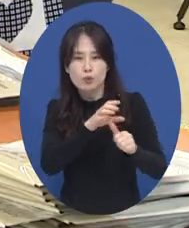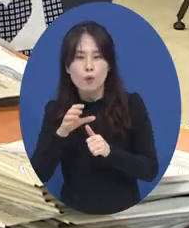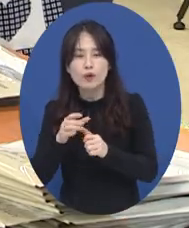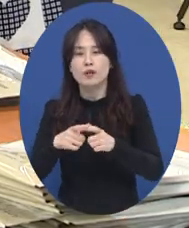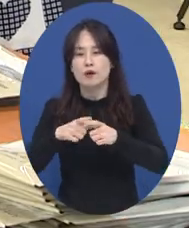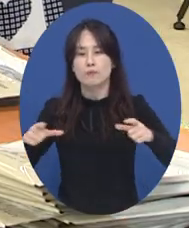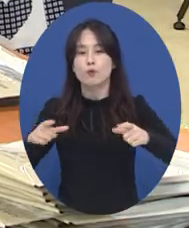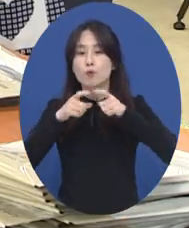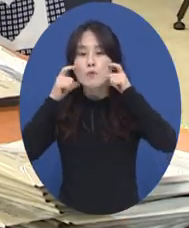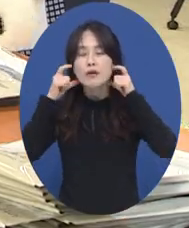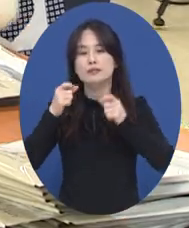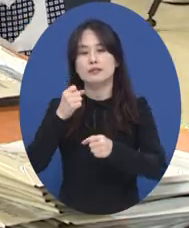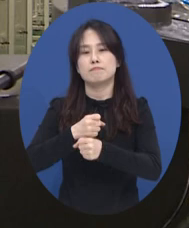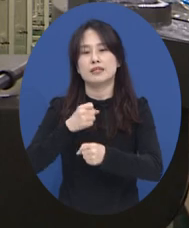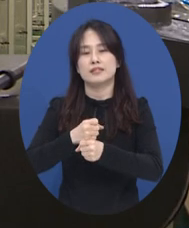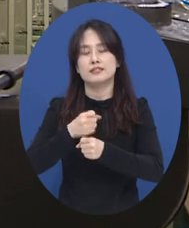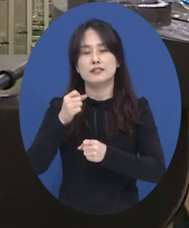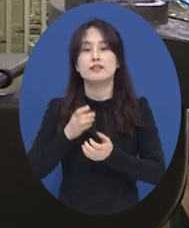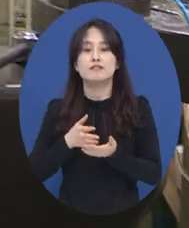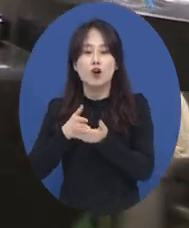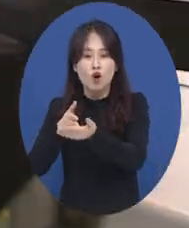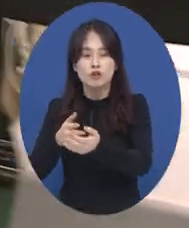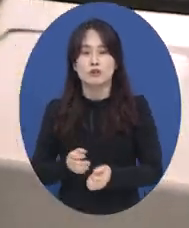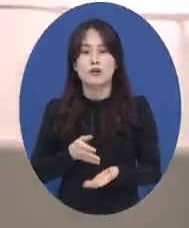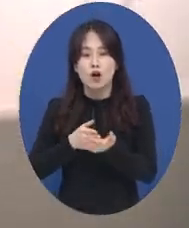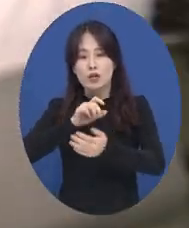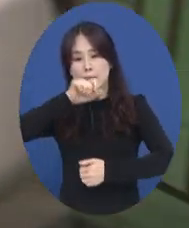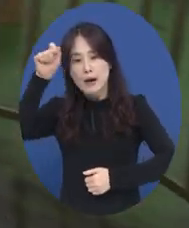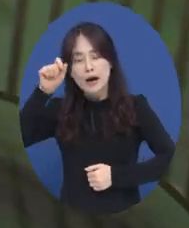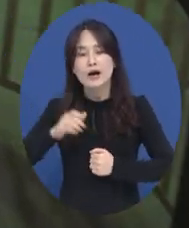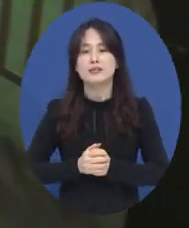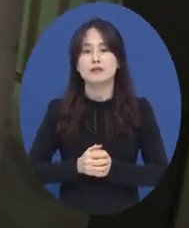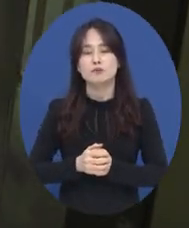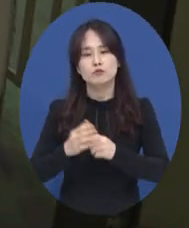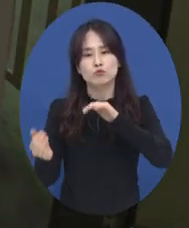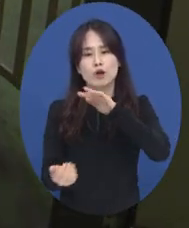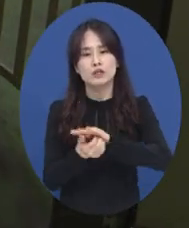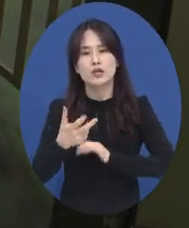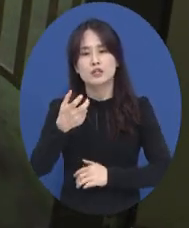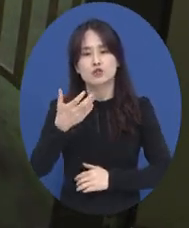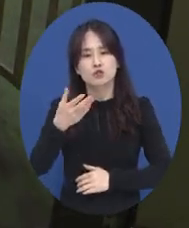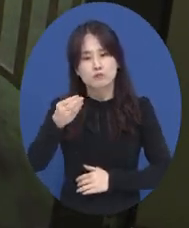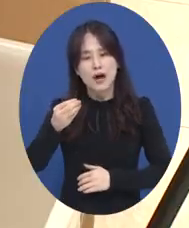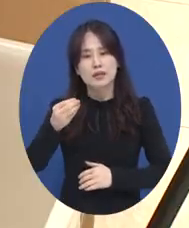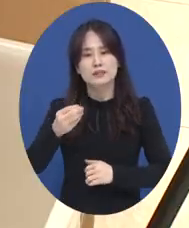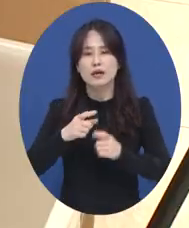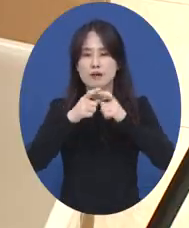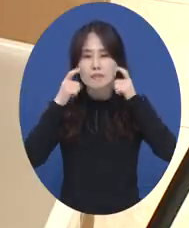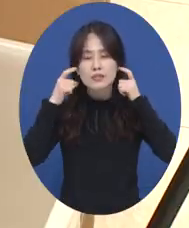마스크를 추가 생산하자는 겁니다. 건의안이 통과되면 도내 최대 79만 장의